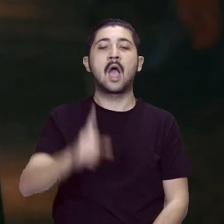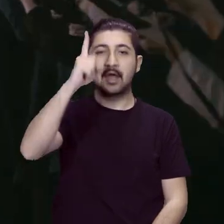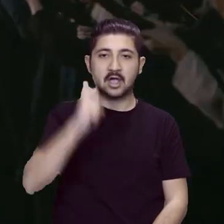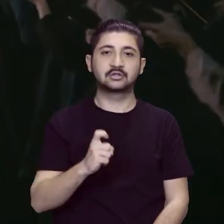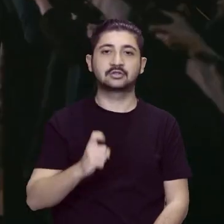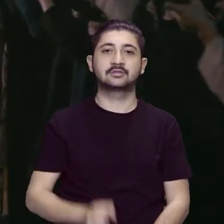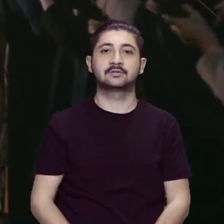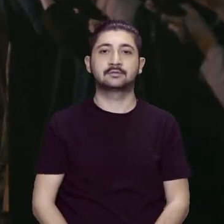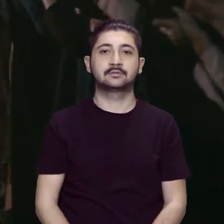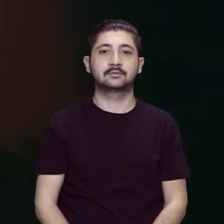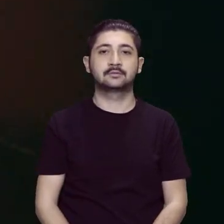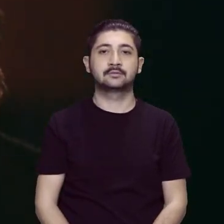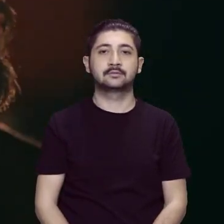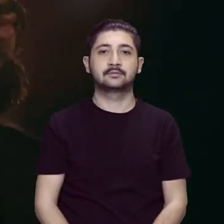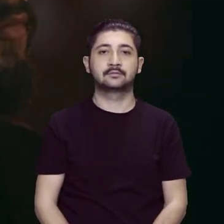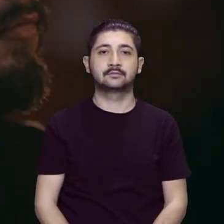Ateş.